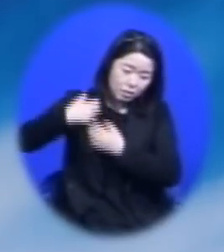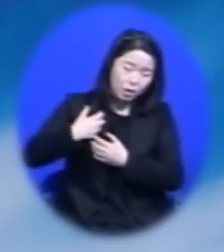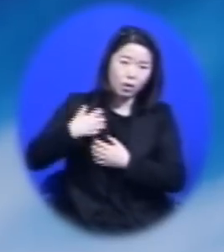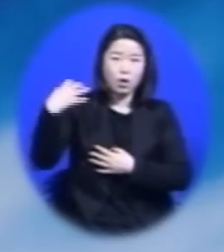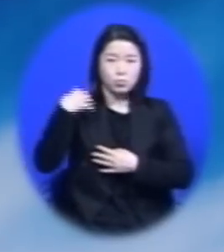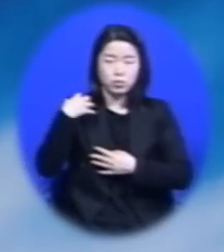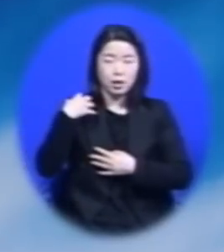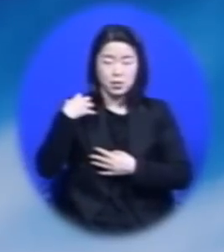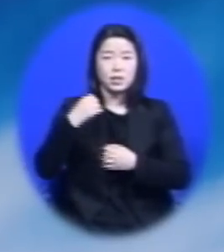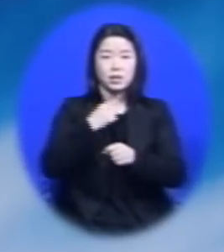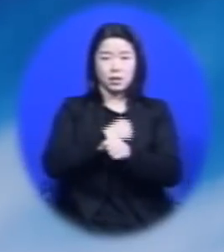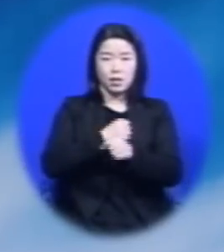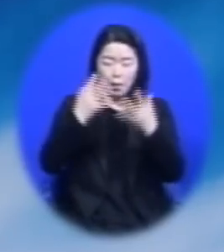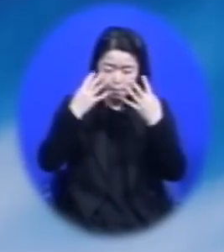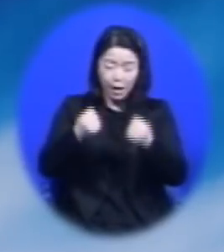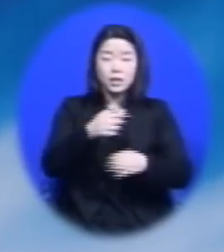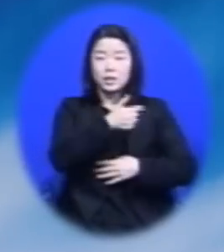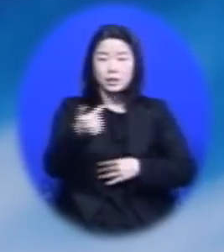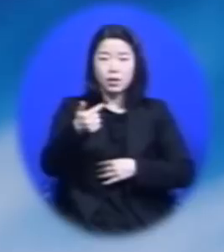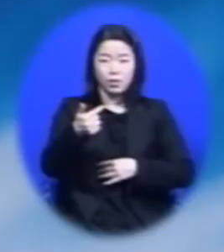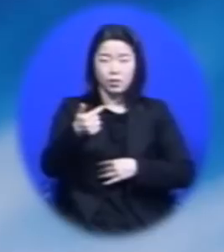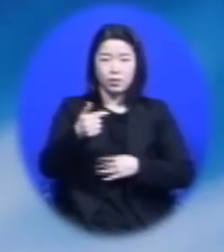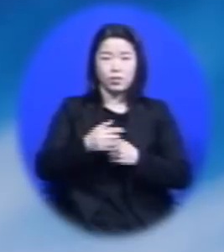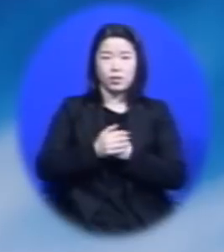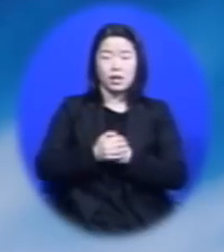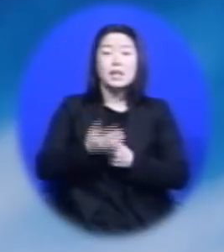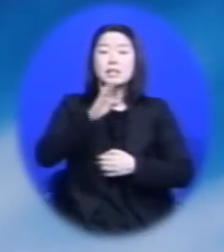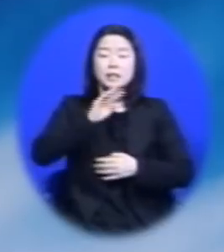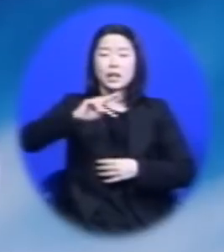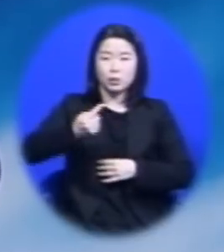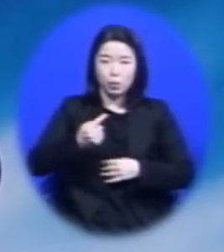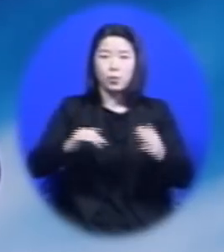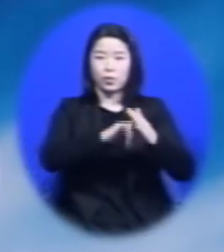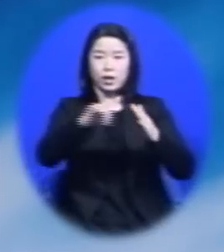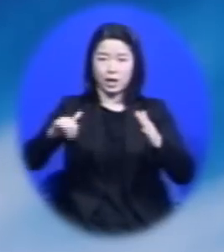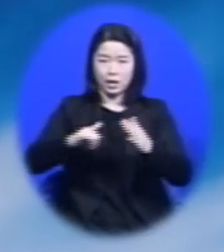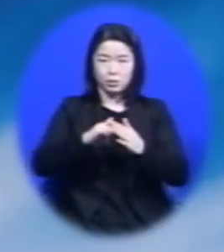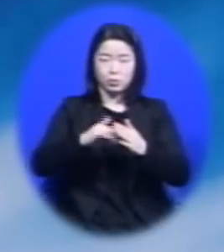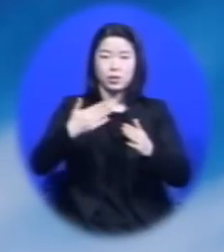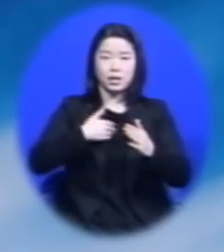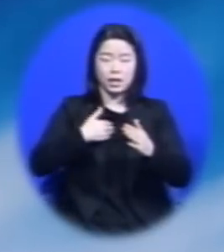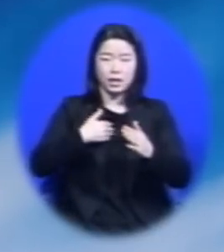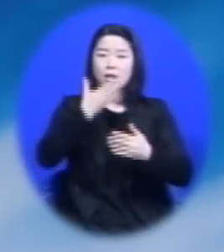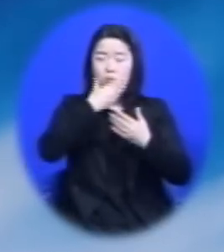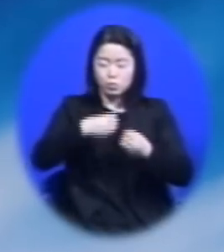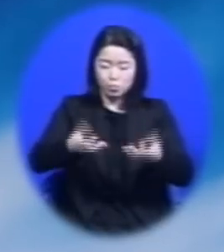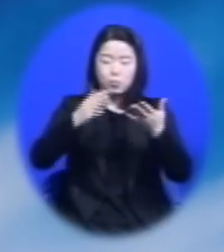부담과 책임이 얼마나 큽니까 그래도 가족은 나에게